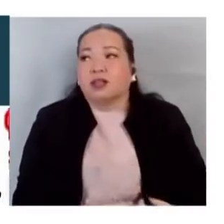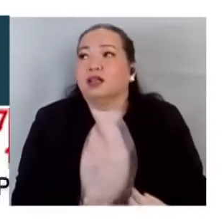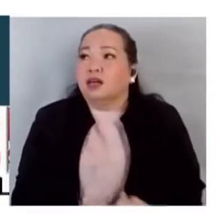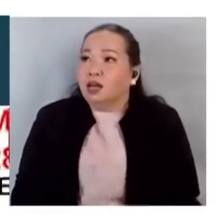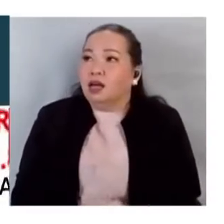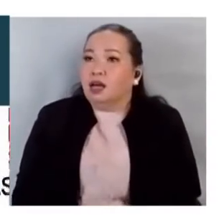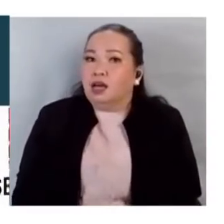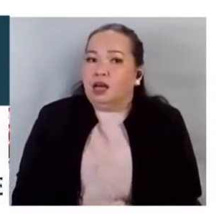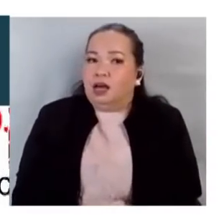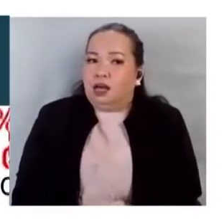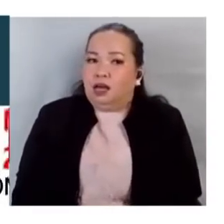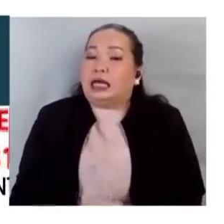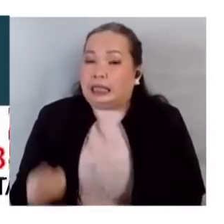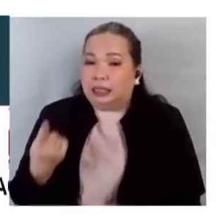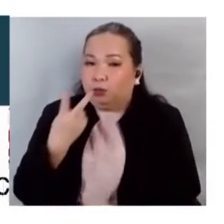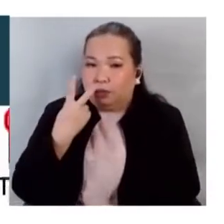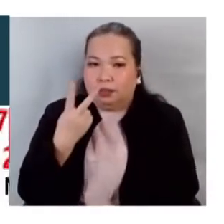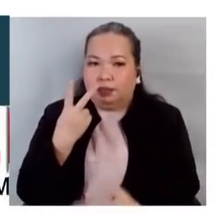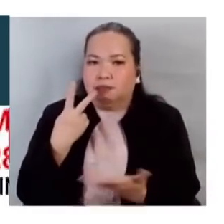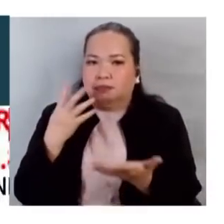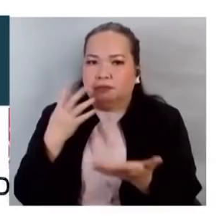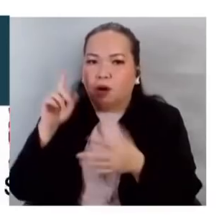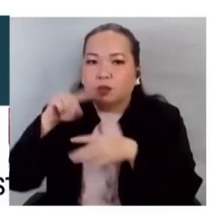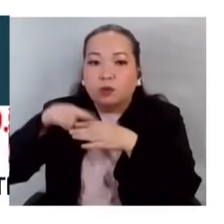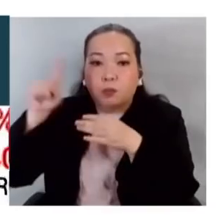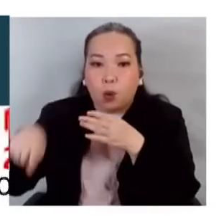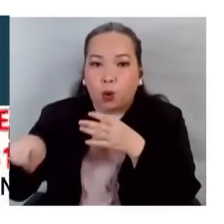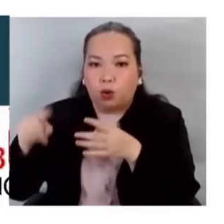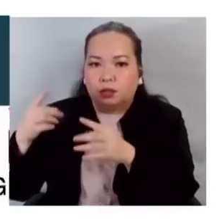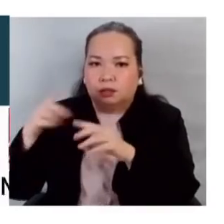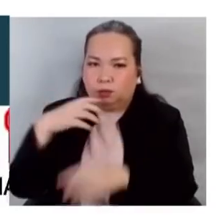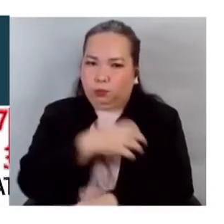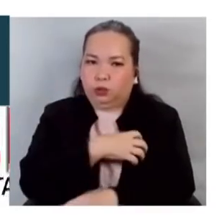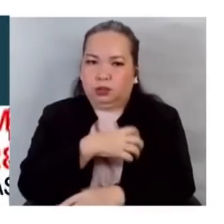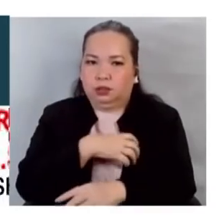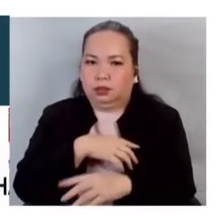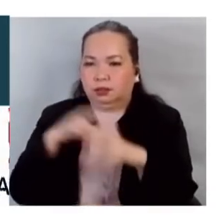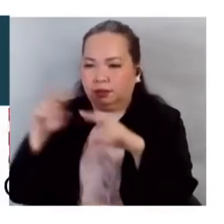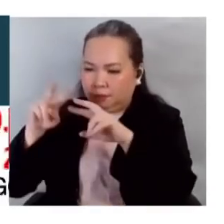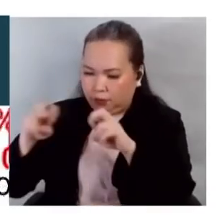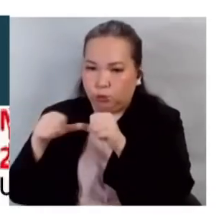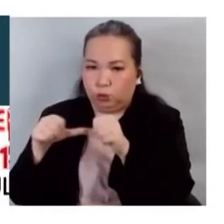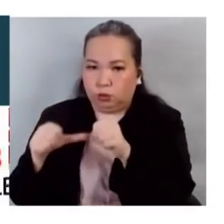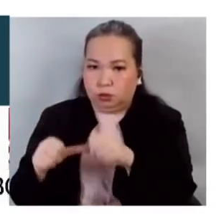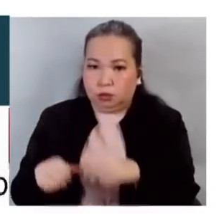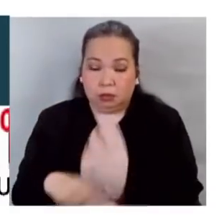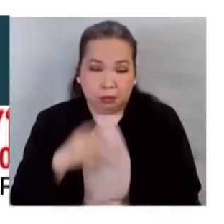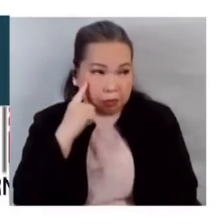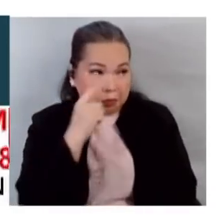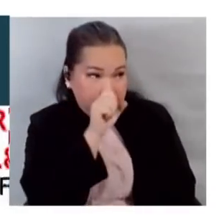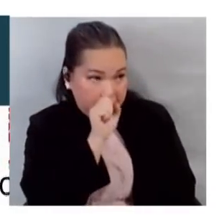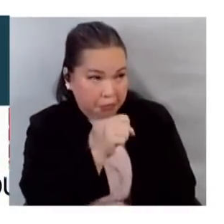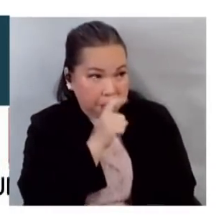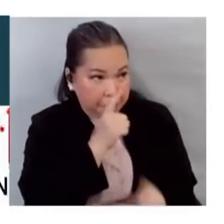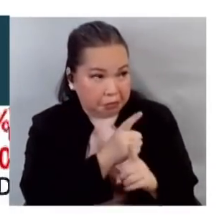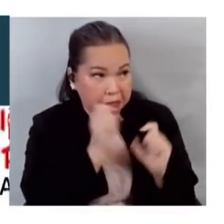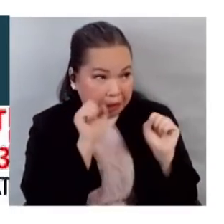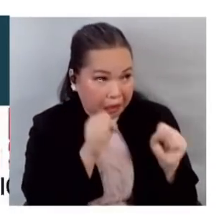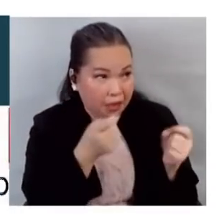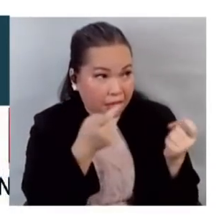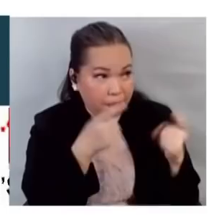Malalabas din ma'am sa investigation ng ating kapulisan. But is that a possibility?